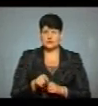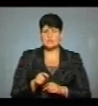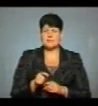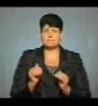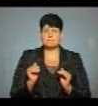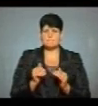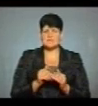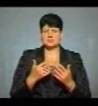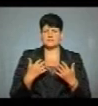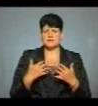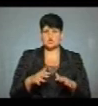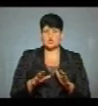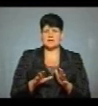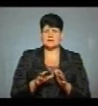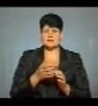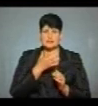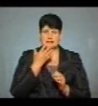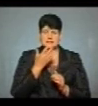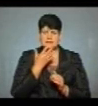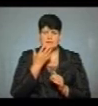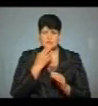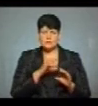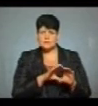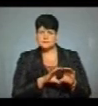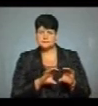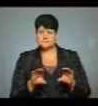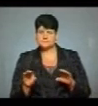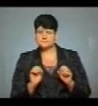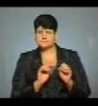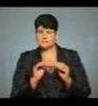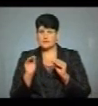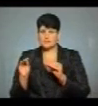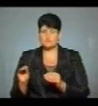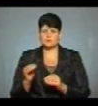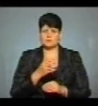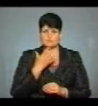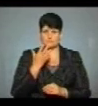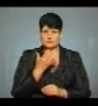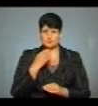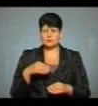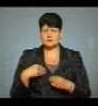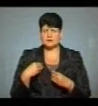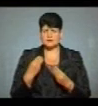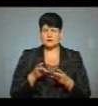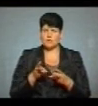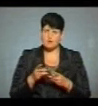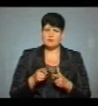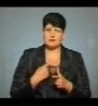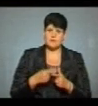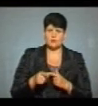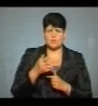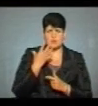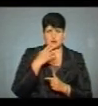менше втрачають енергії, коли ми ними транспортуємо нашу теплоносій з тим, щоб надати послуги з опалення або гарячої